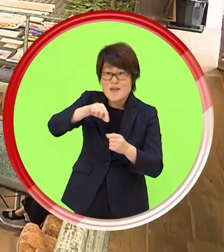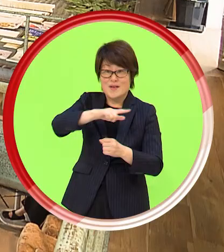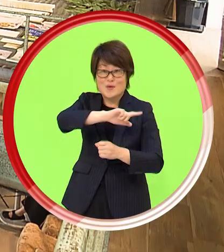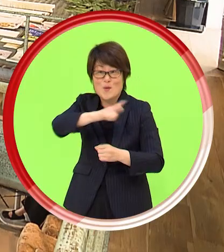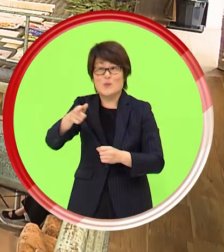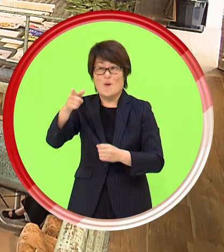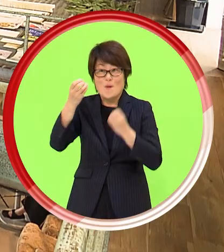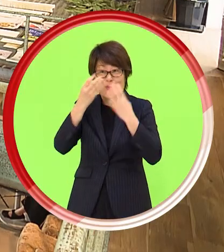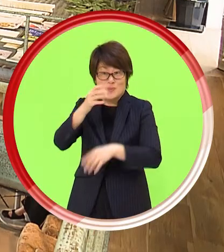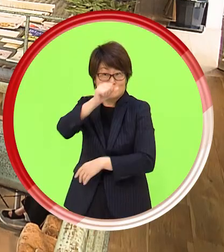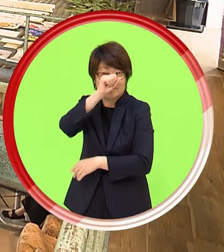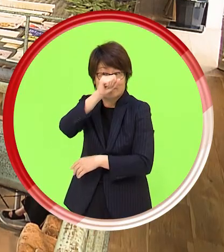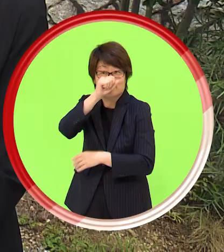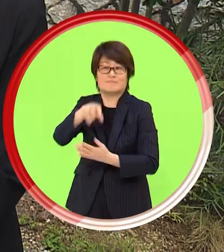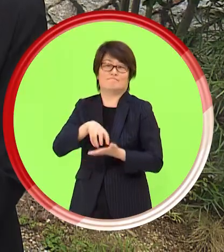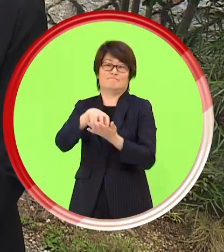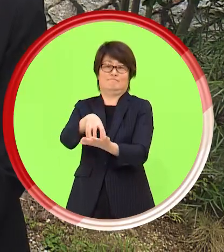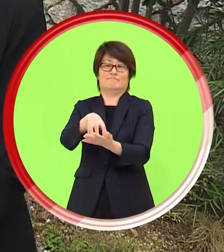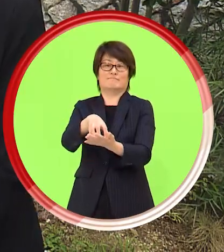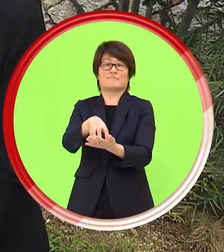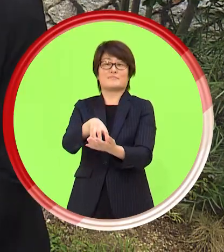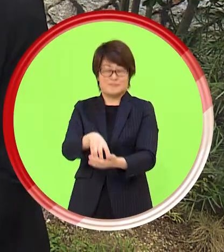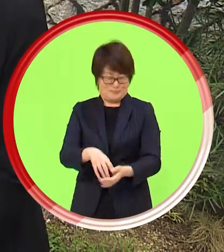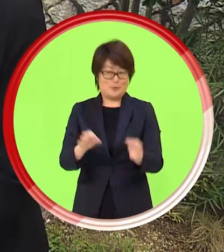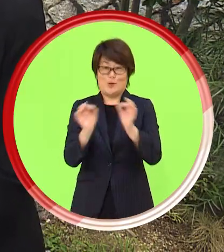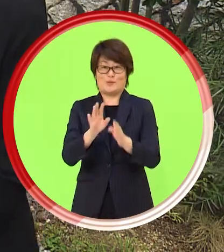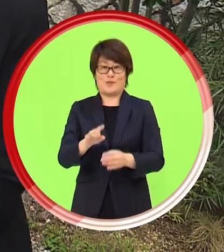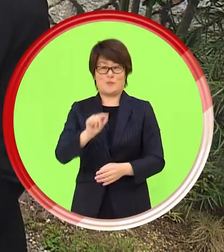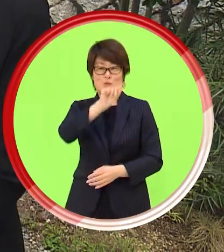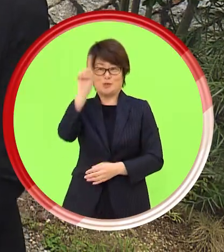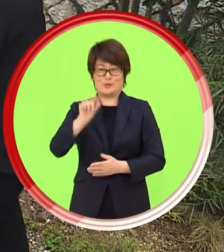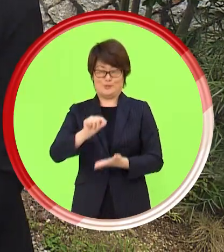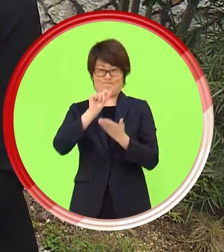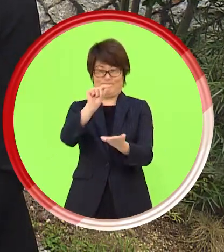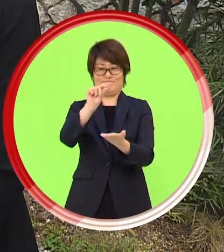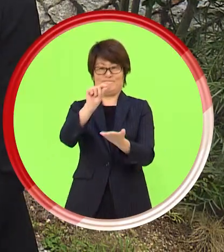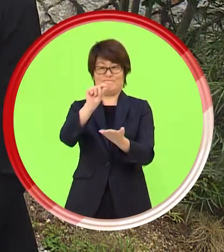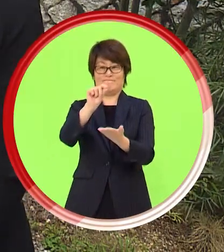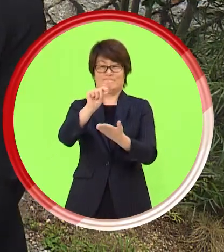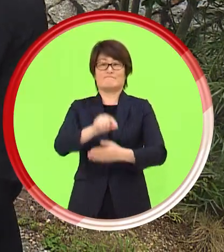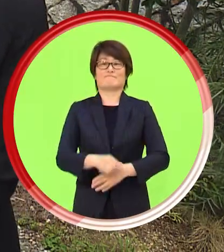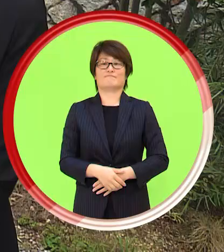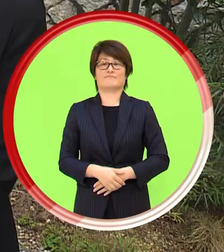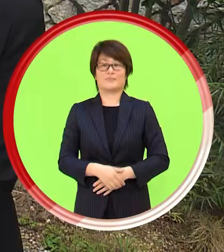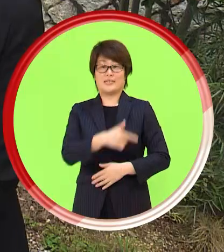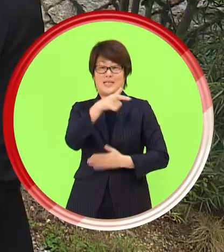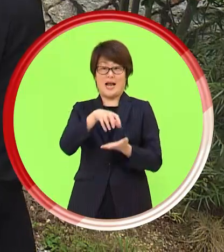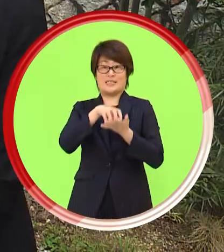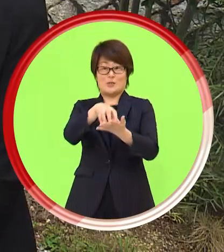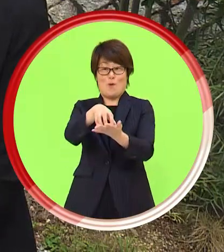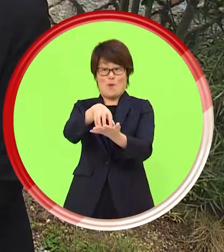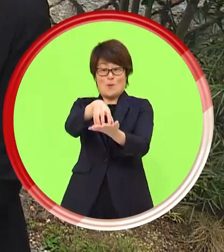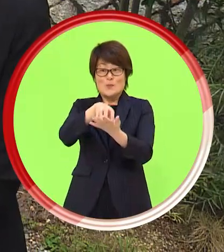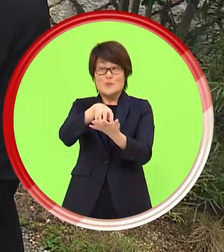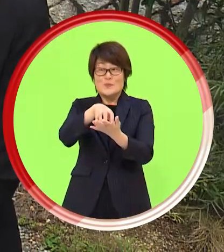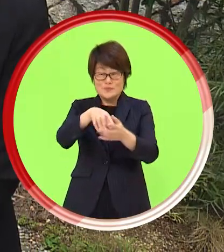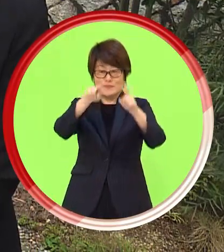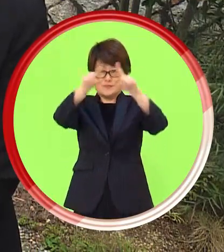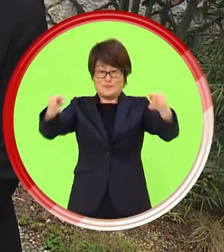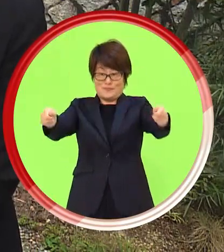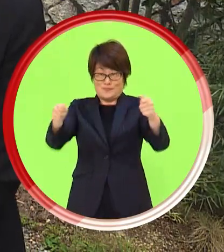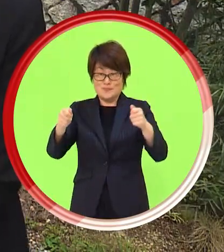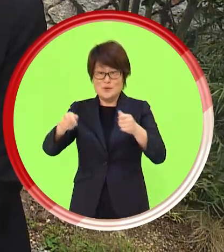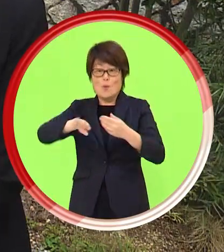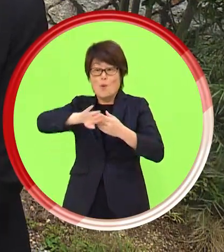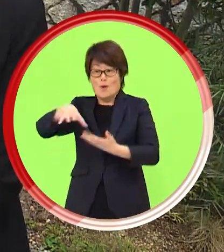手法としても評価されました。 突然ですが、ここでクイズです。大賞受賞者には表彰状の